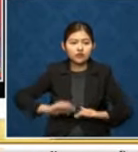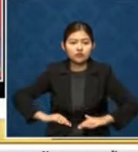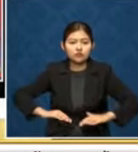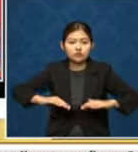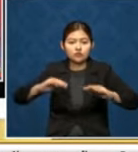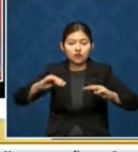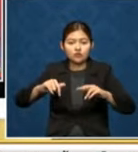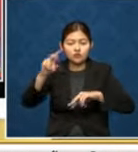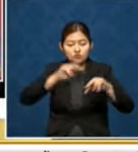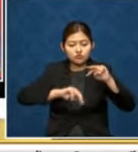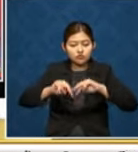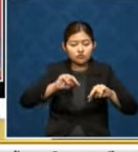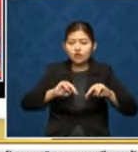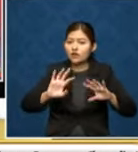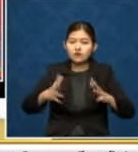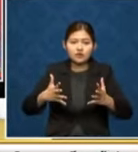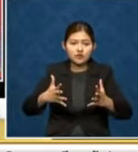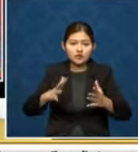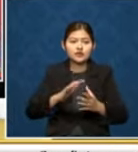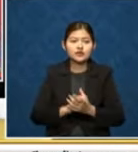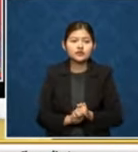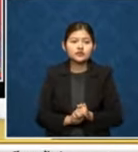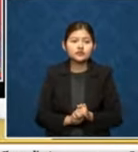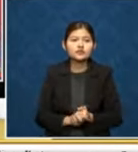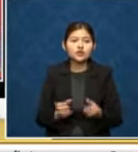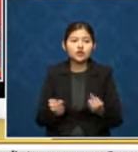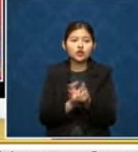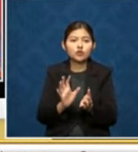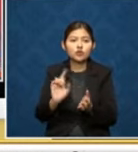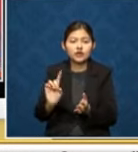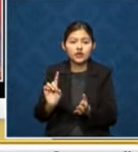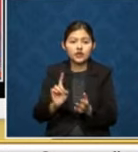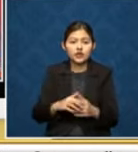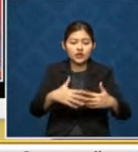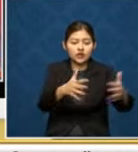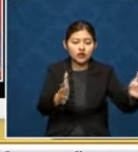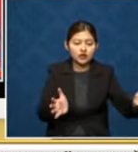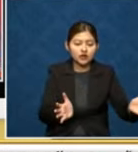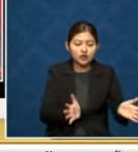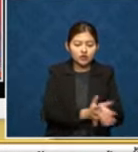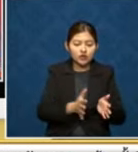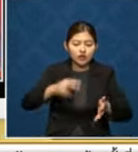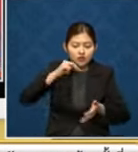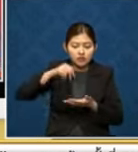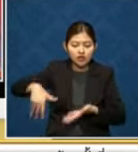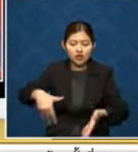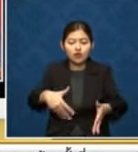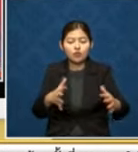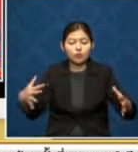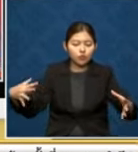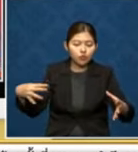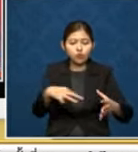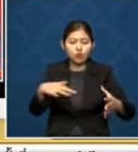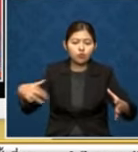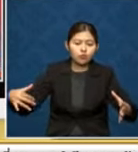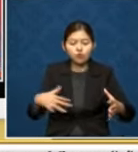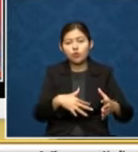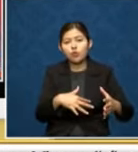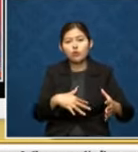ขาดการดูแลสภาพแวดล้อมของลำน้ำนะครับทำให้ลำน้ำที่ห้วยเชื่อมกับลำพะเนียงรับน้ำได้ไม่เพียงพอและระบายน้ำ